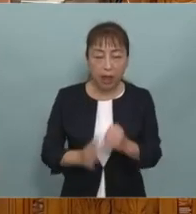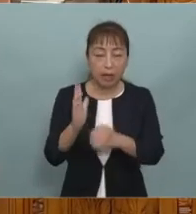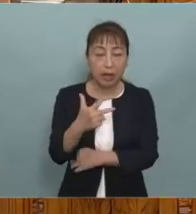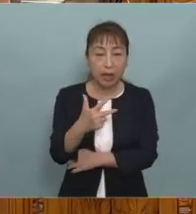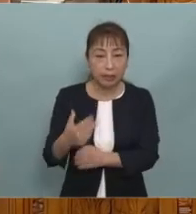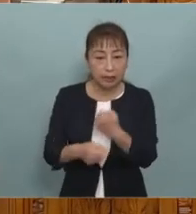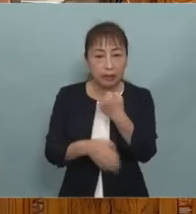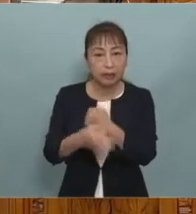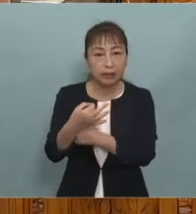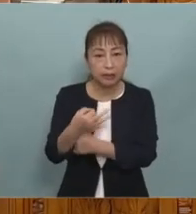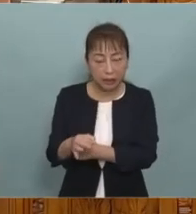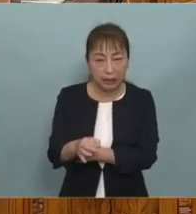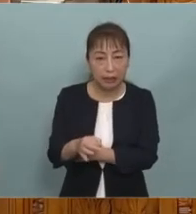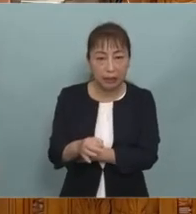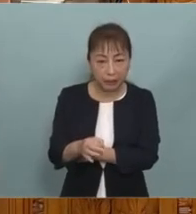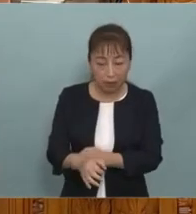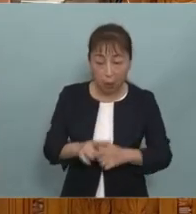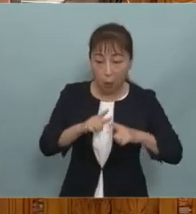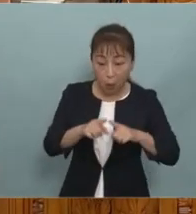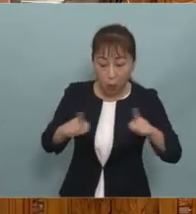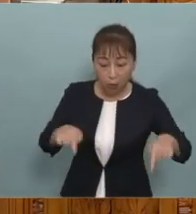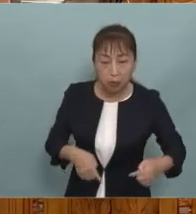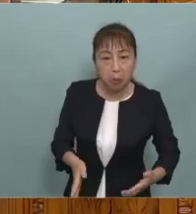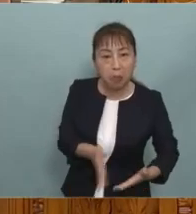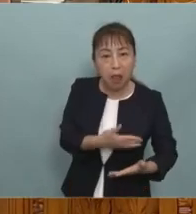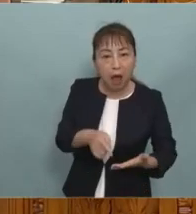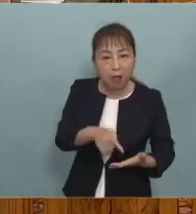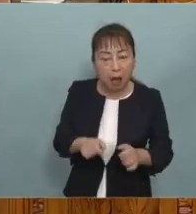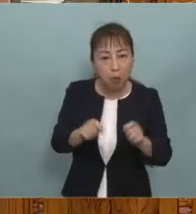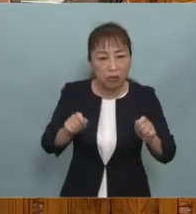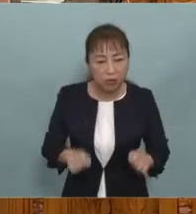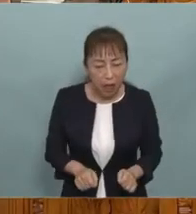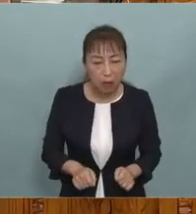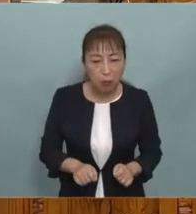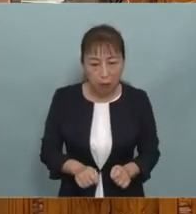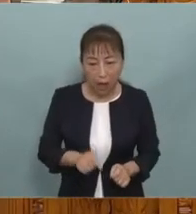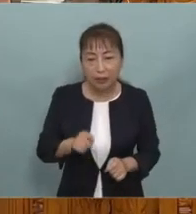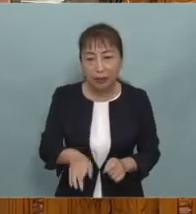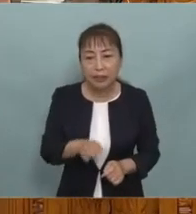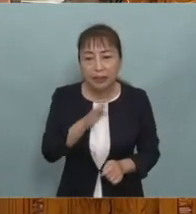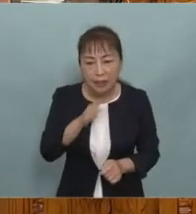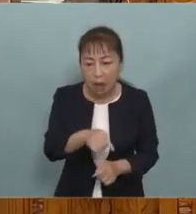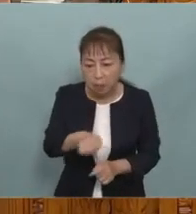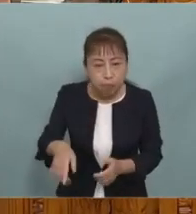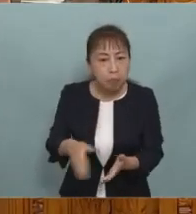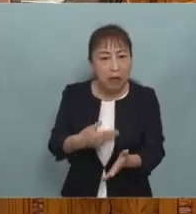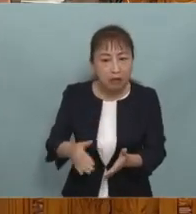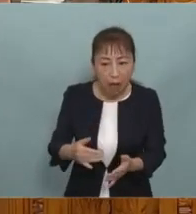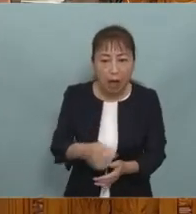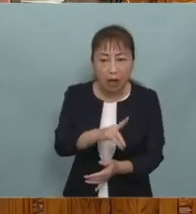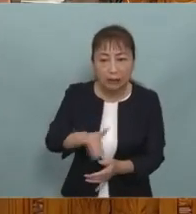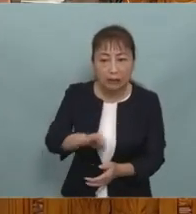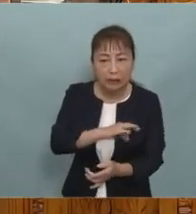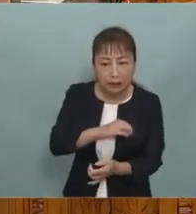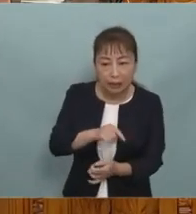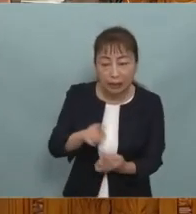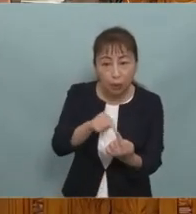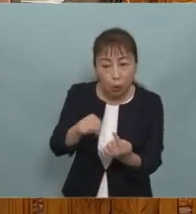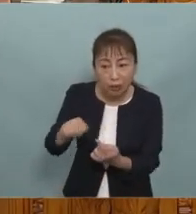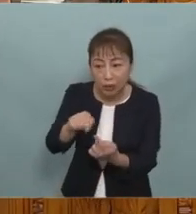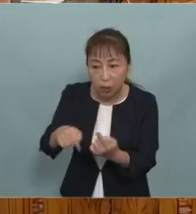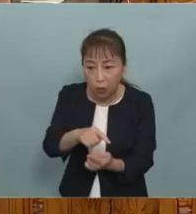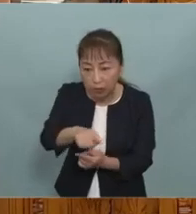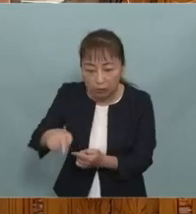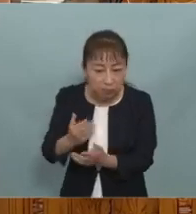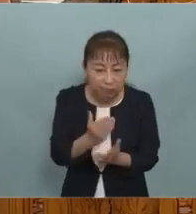は問題を指摘された議員1人1人と改めて向き合い反省を求めルールを守る倫理